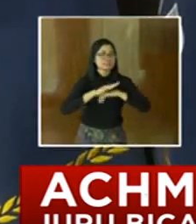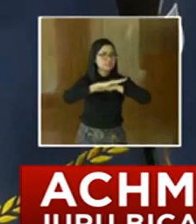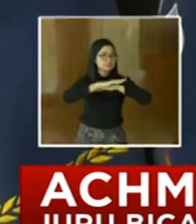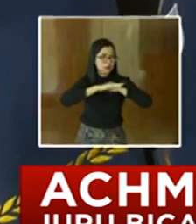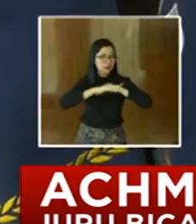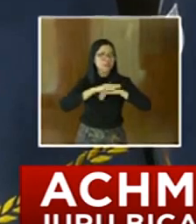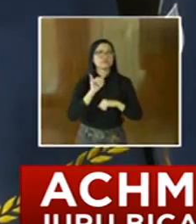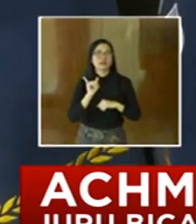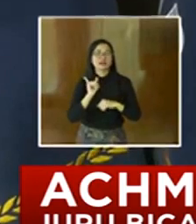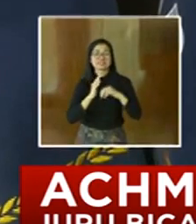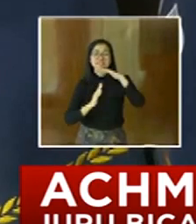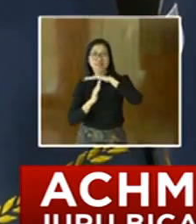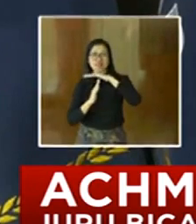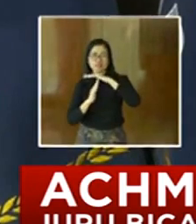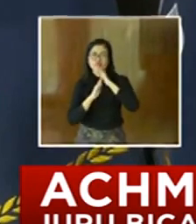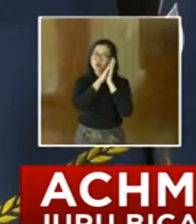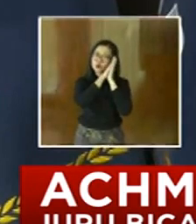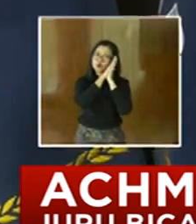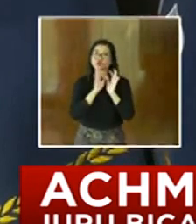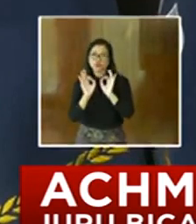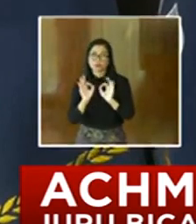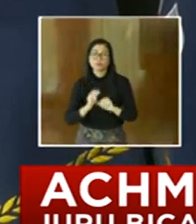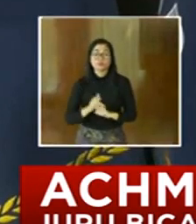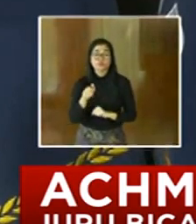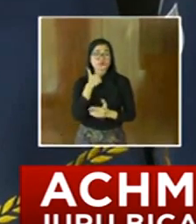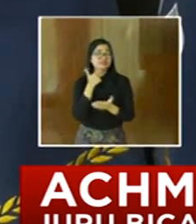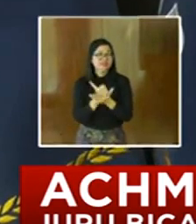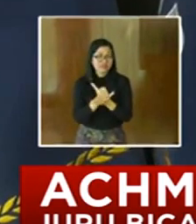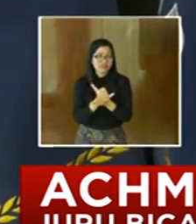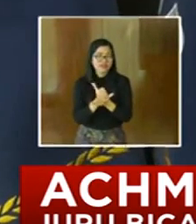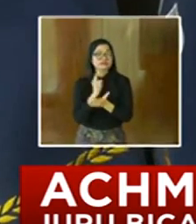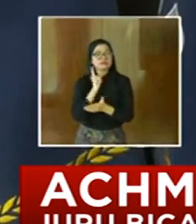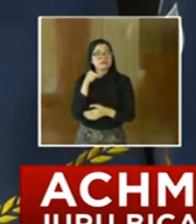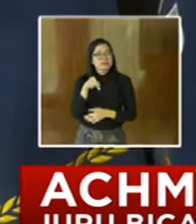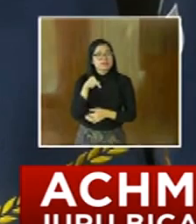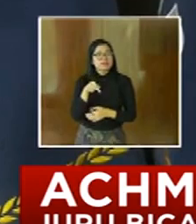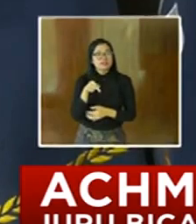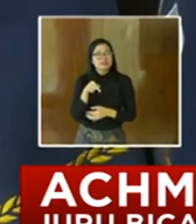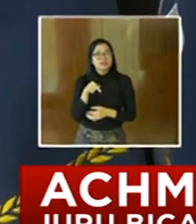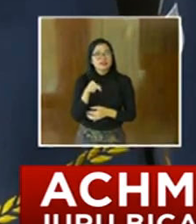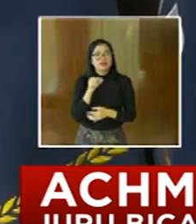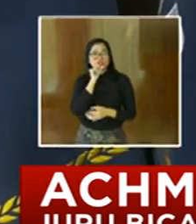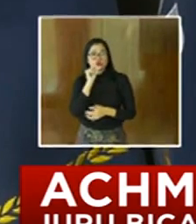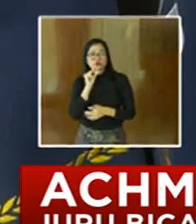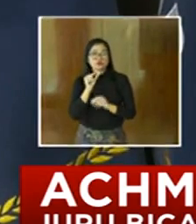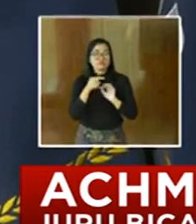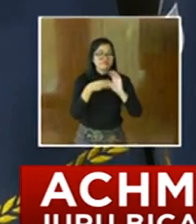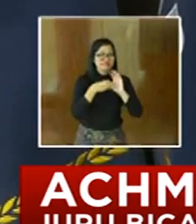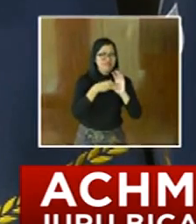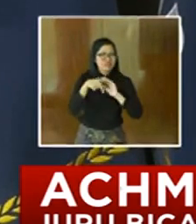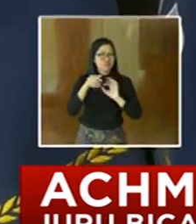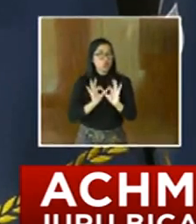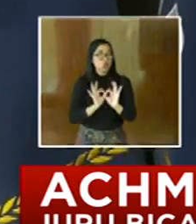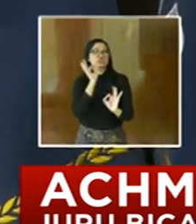istirahat yang cukup ini yang menjadi penting karena inilah yang menjawab permasalahan kita bersama